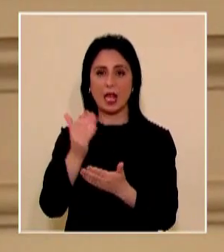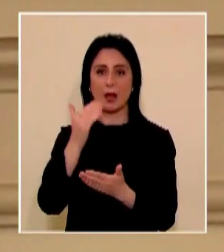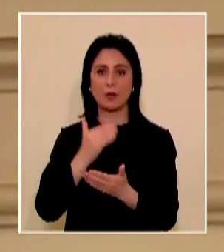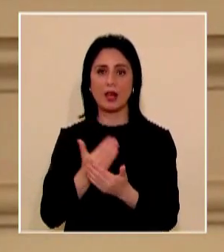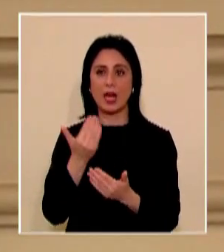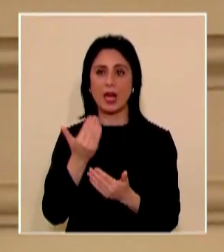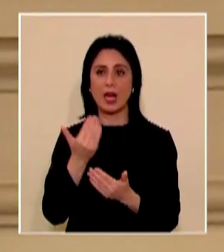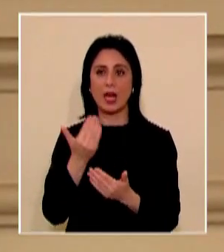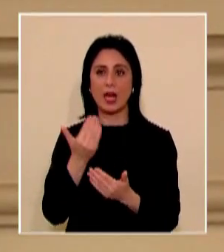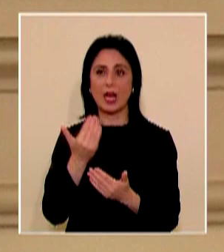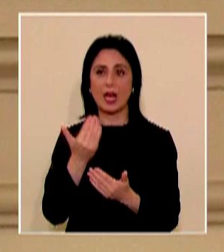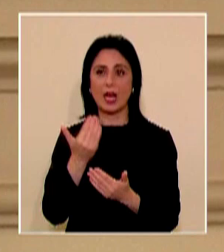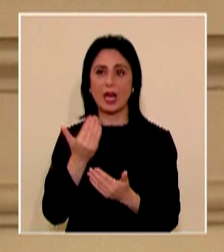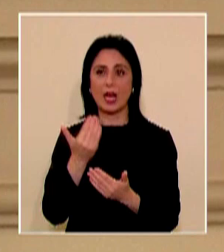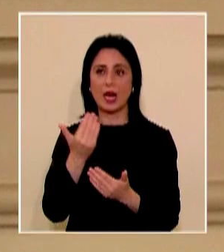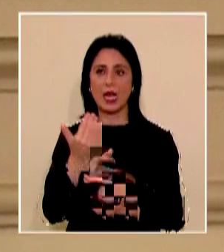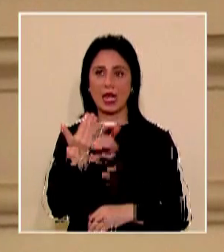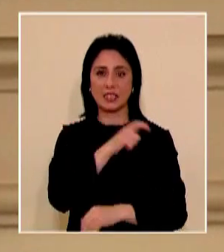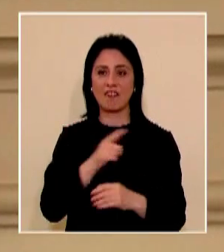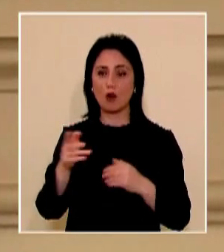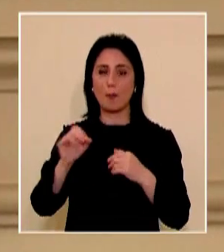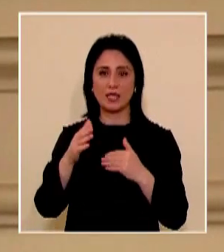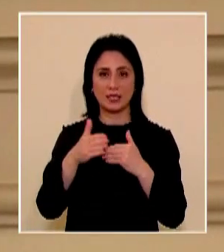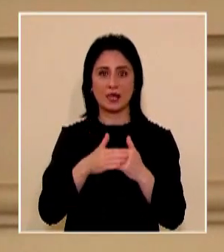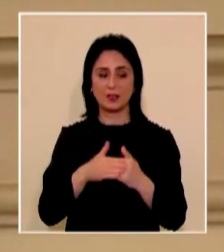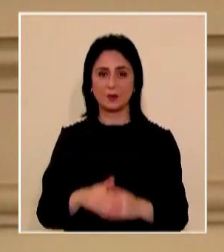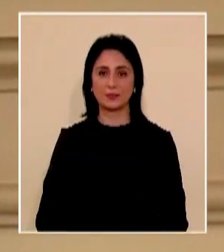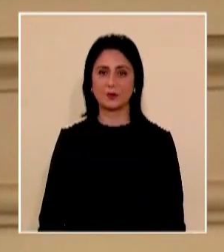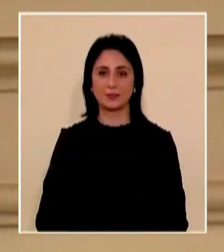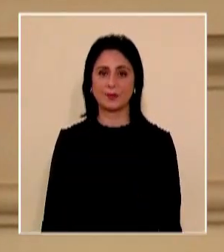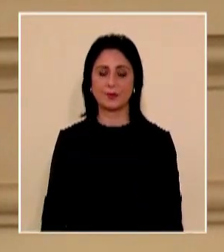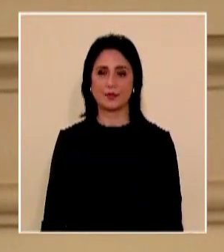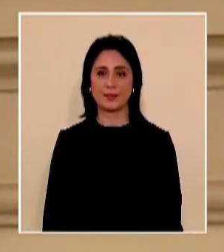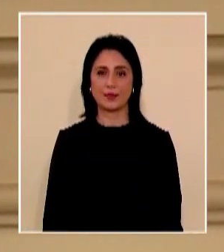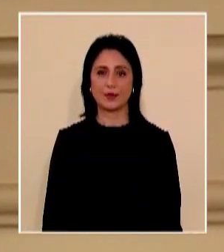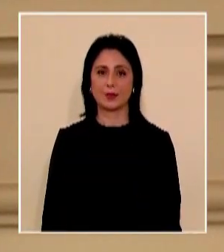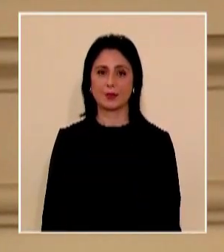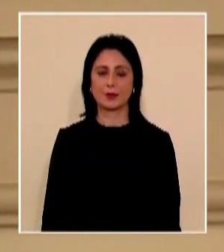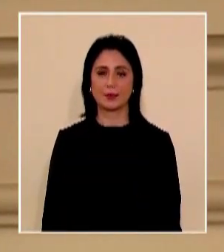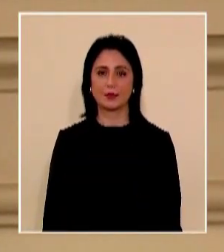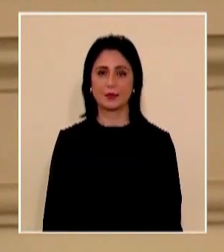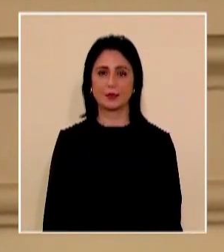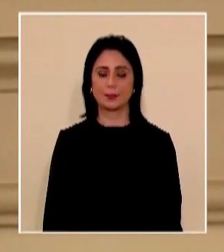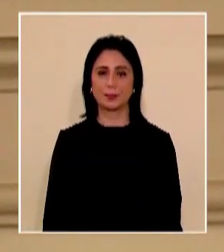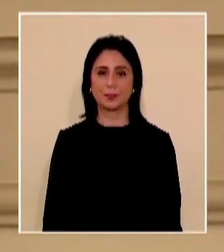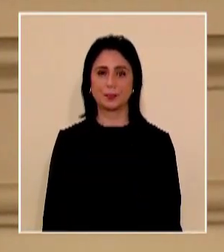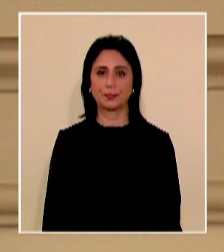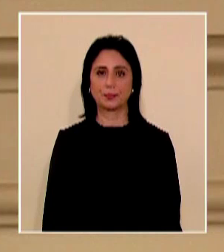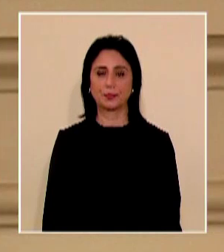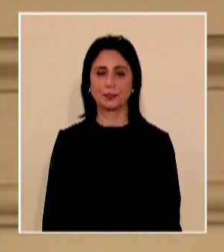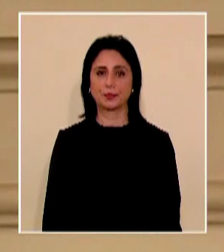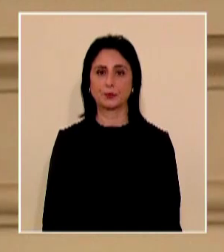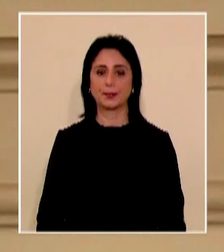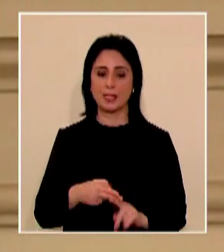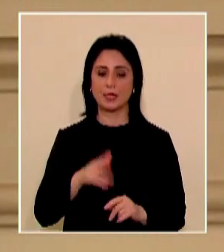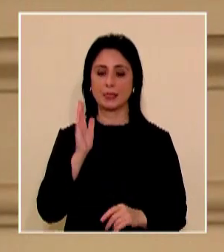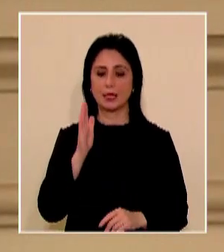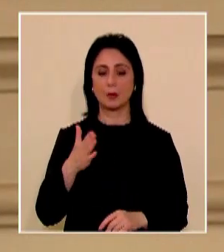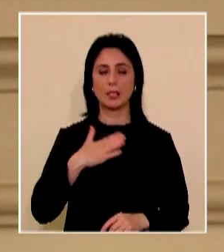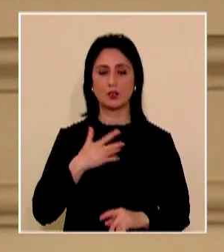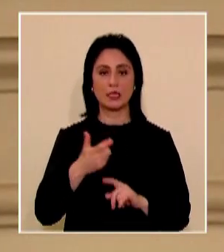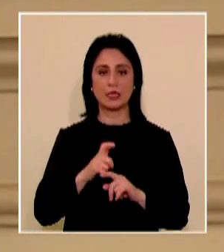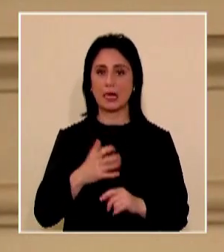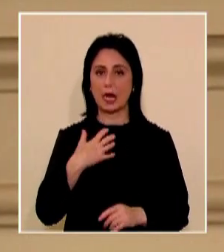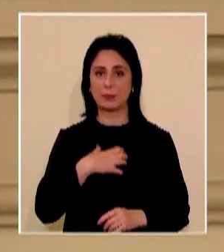Sojuszu Północnoatlantyckim, jak i w NATO, jak i w Unii Europejskiej, było to dla nas ważne i myśmy